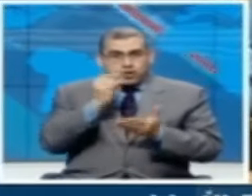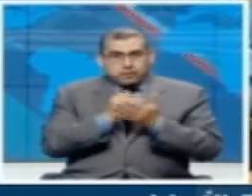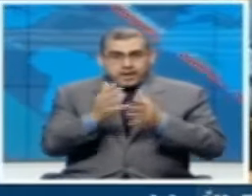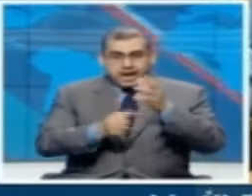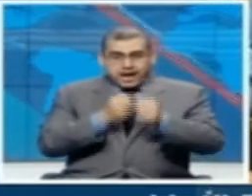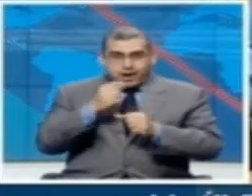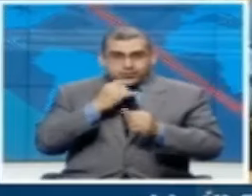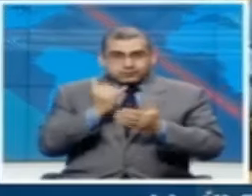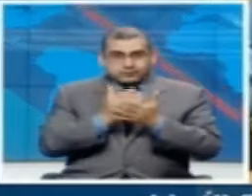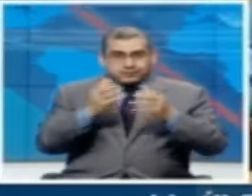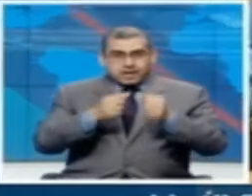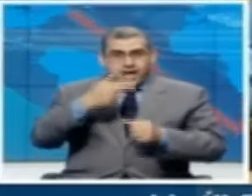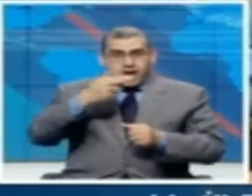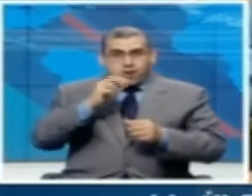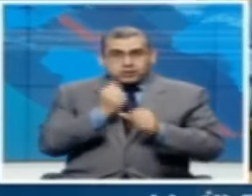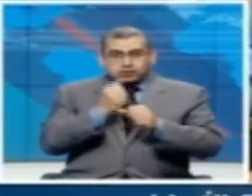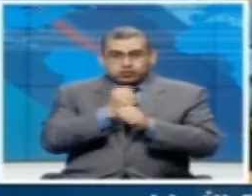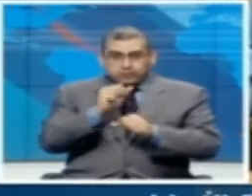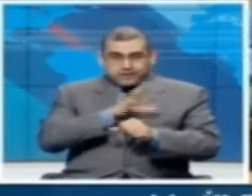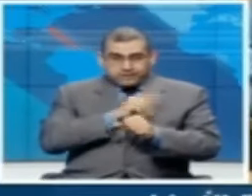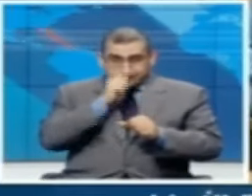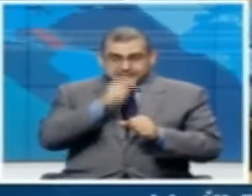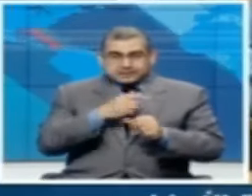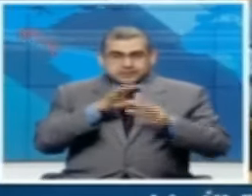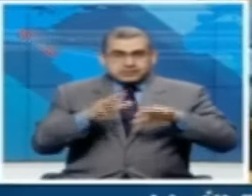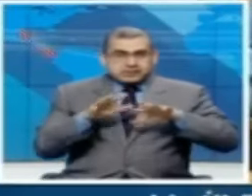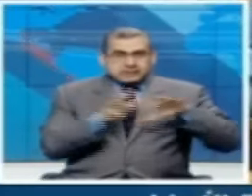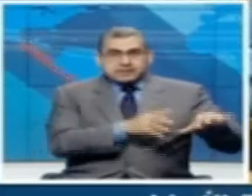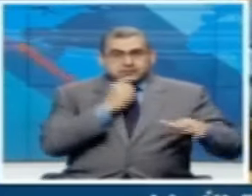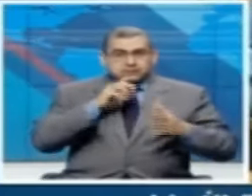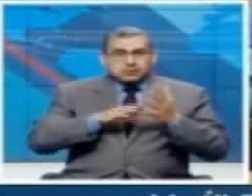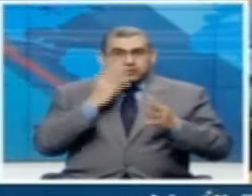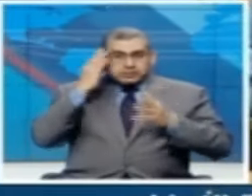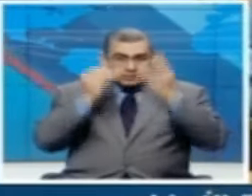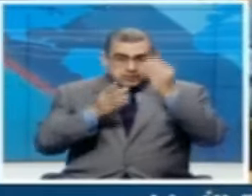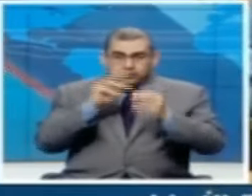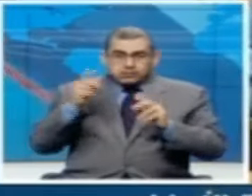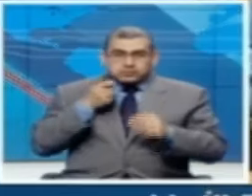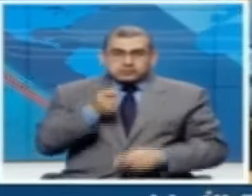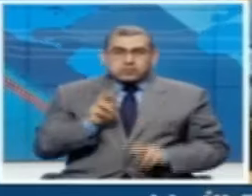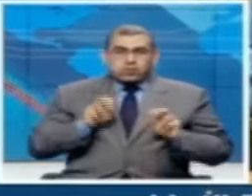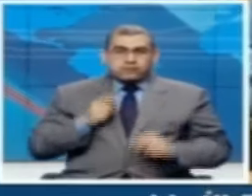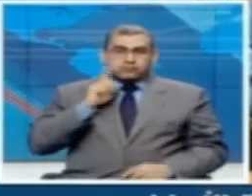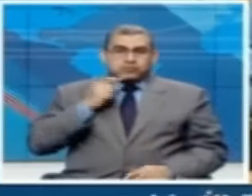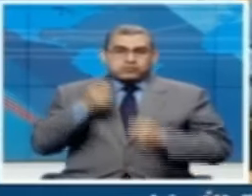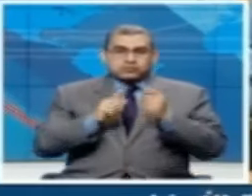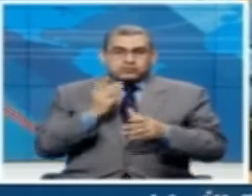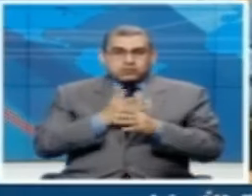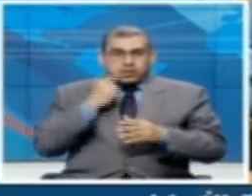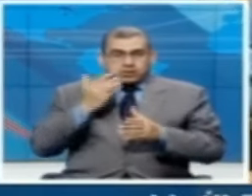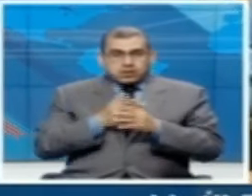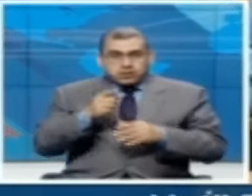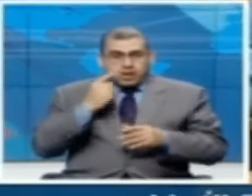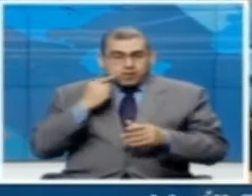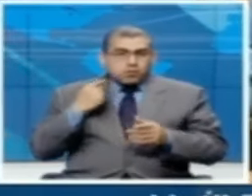المتحده لغوث وتشغيل اللاجئين الفلسطينيين وقيام بعض المانحين بتعليق التمويل للوكاله في خضم